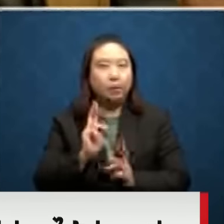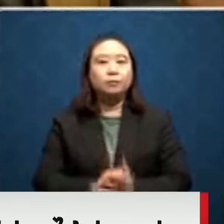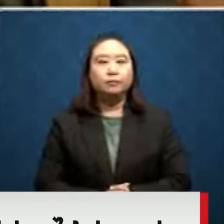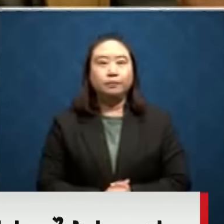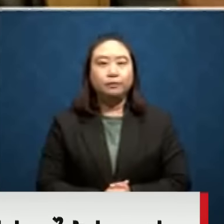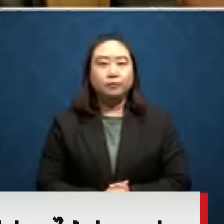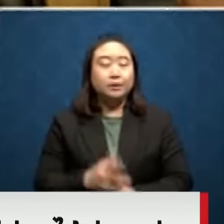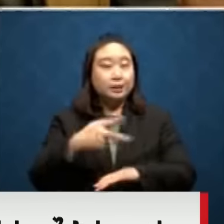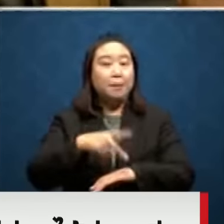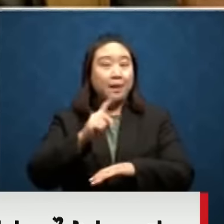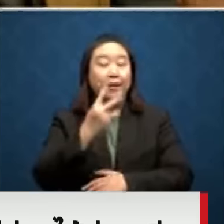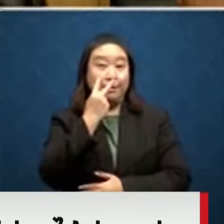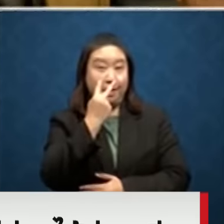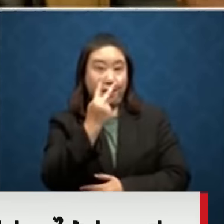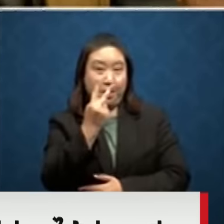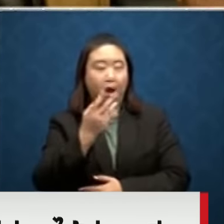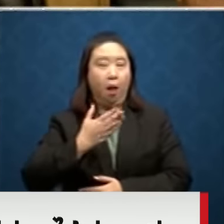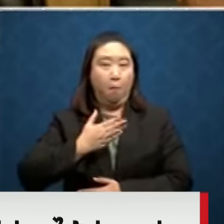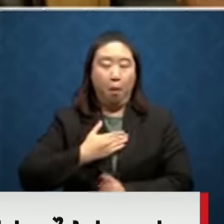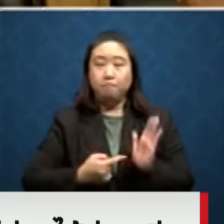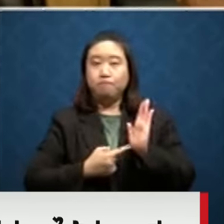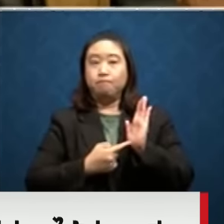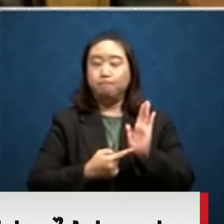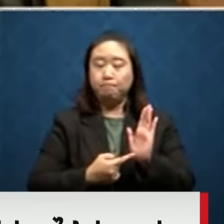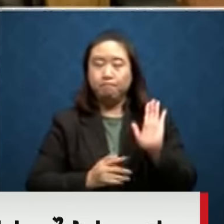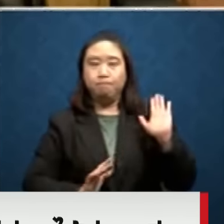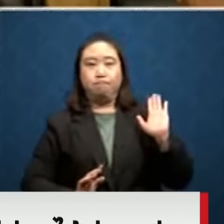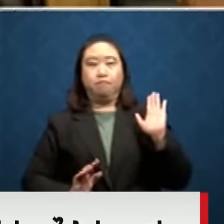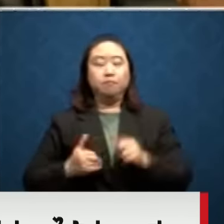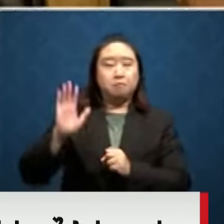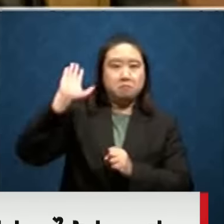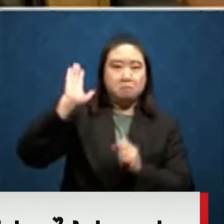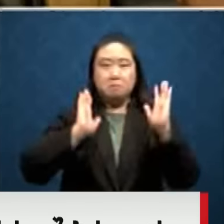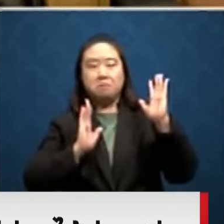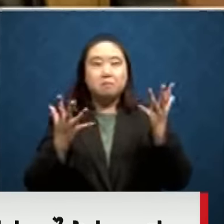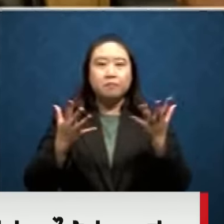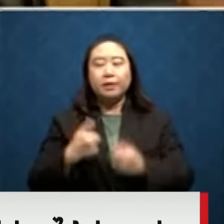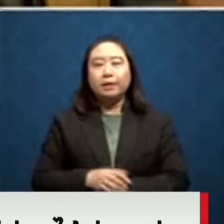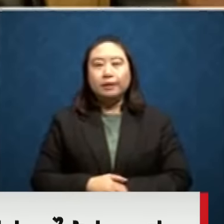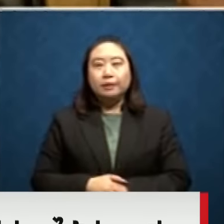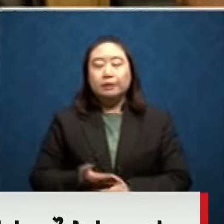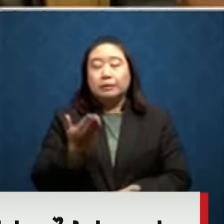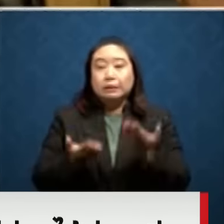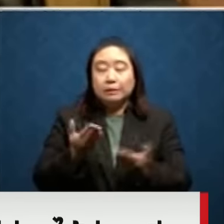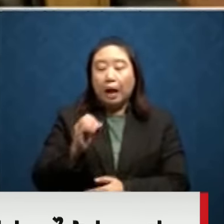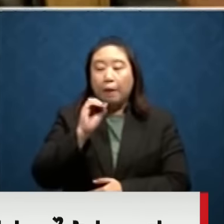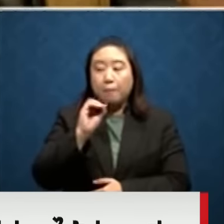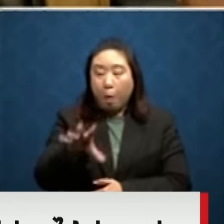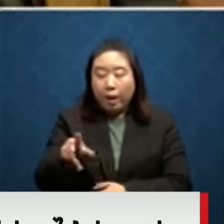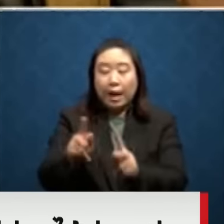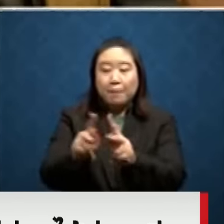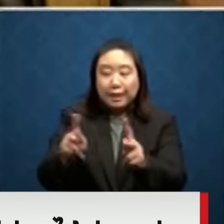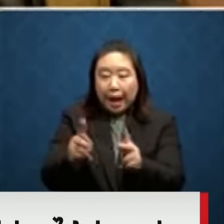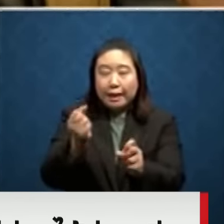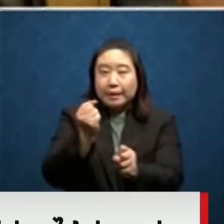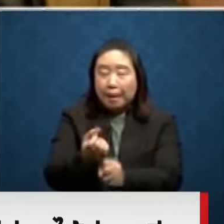เรามีส่วนได้ส่วนเสียเราทำอย่างงี้ทำไมคือสวเสรีบอกผมไม่อยากจะพ้นจากสวตรงนี้ไปแล้วแล้วแต่ละท่านมี